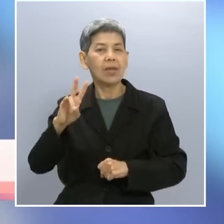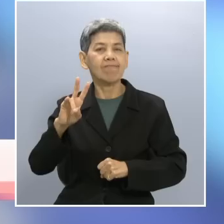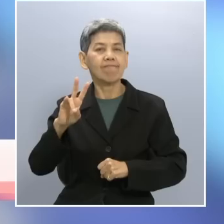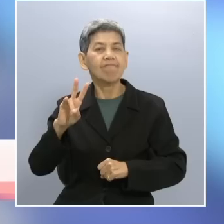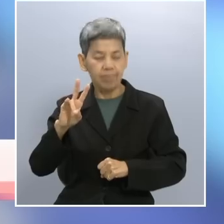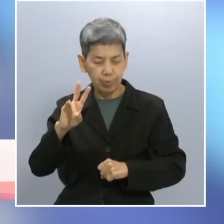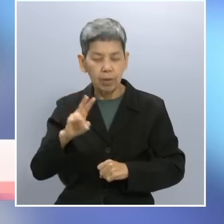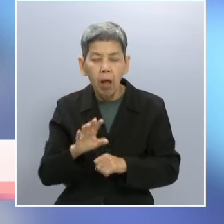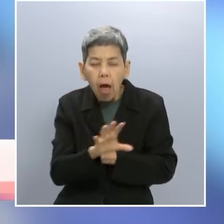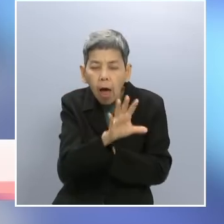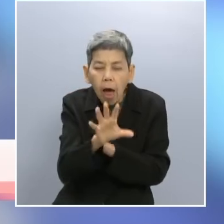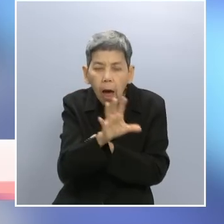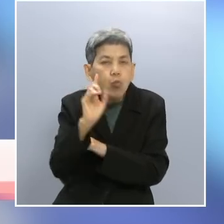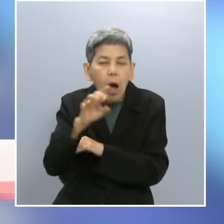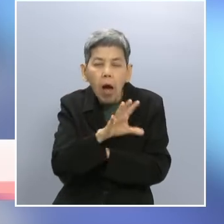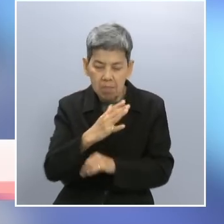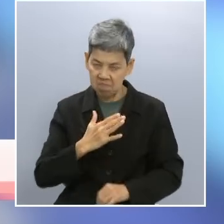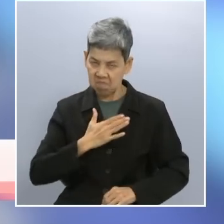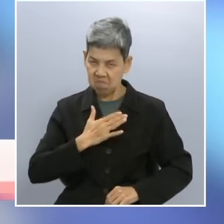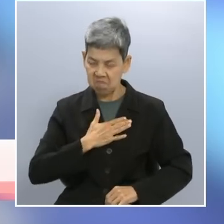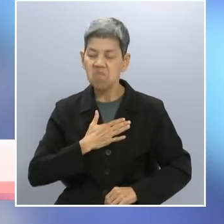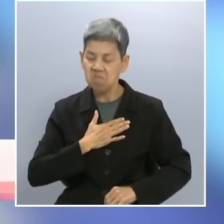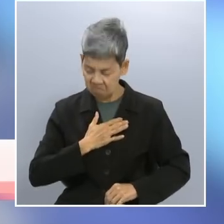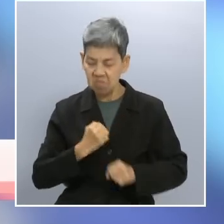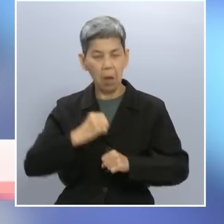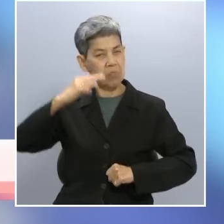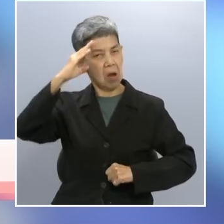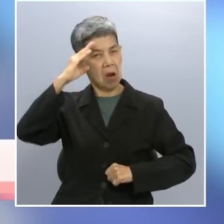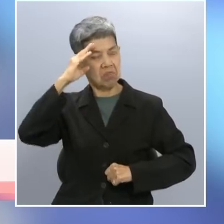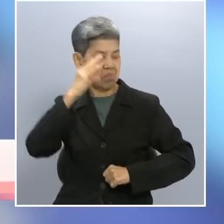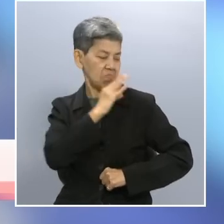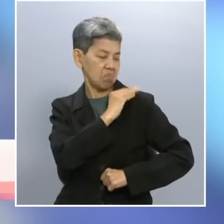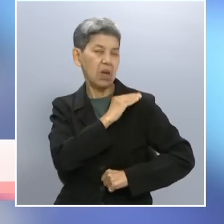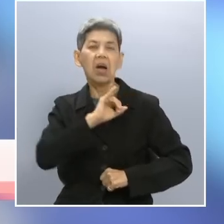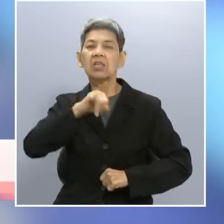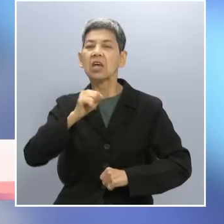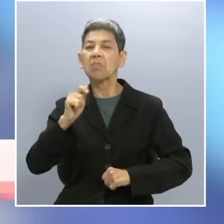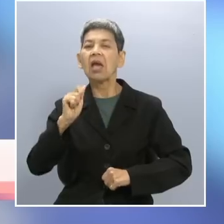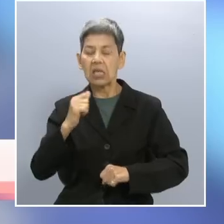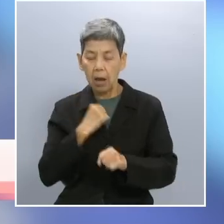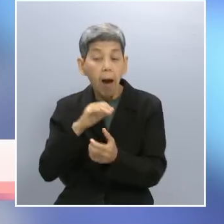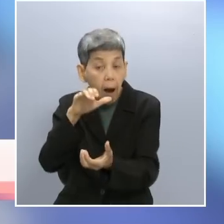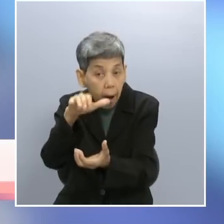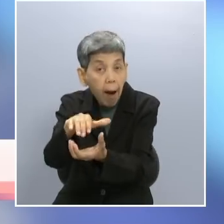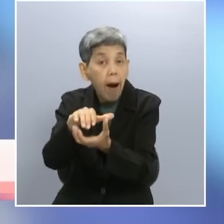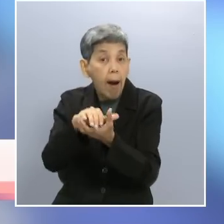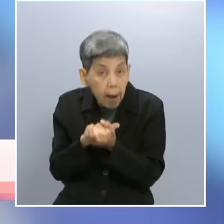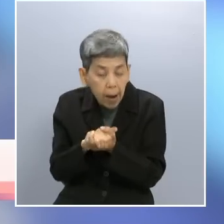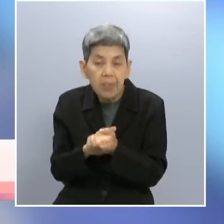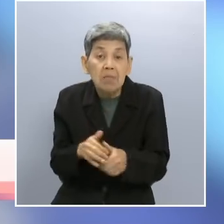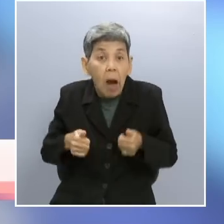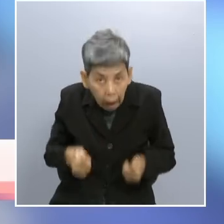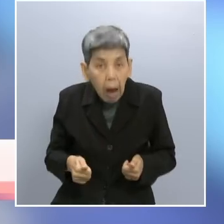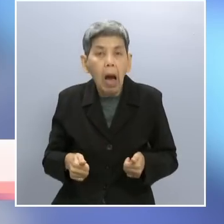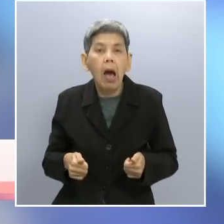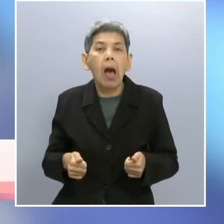คือไปหลอกผู้หญิงนั่นแหละบอกว่าตัวเองเนี่ยเป็นทหารยศจ่าสิบเอกแล้วไปขอแต่งงานมีการจดทะเบียนสมรส